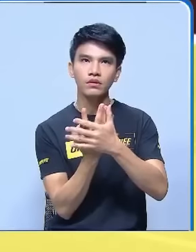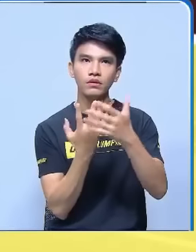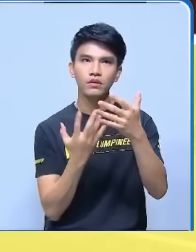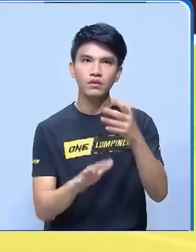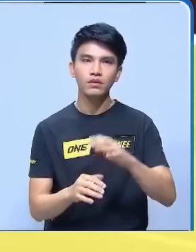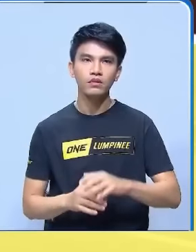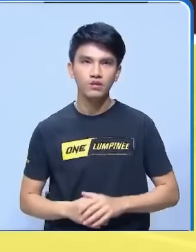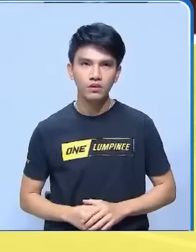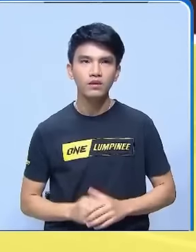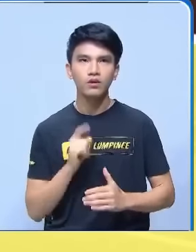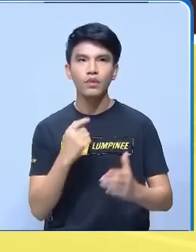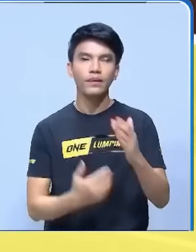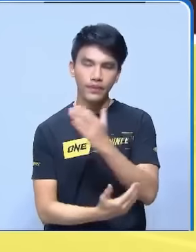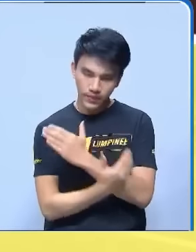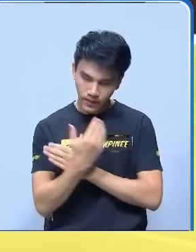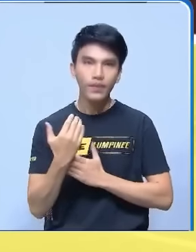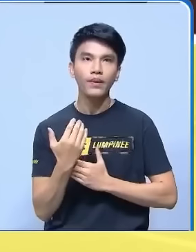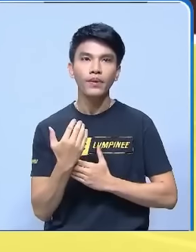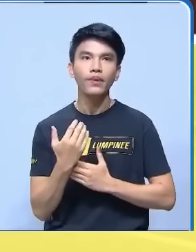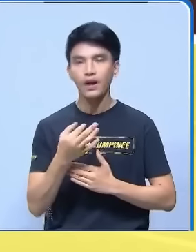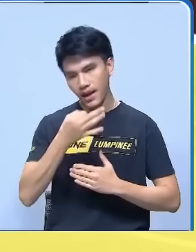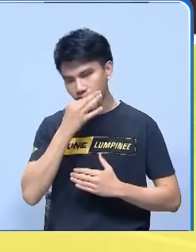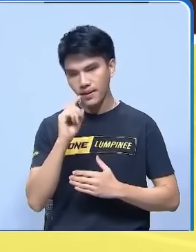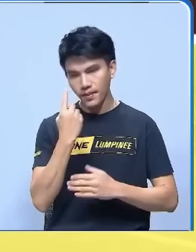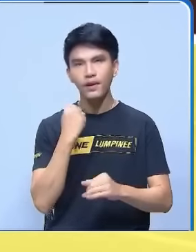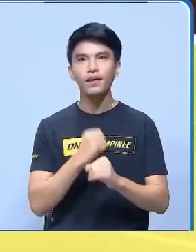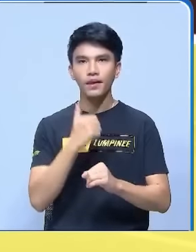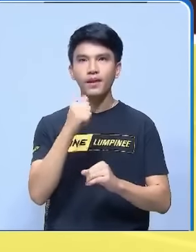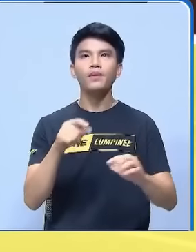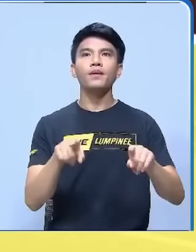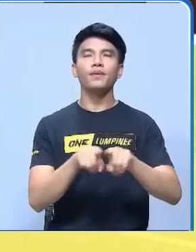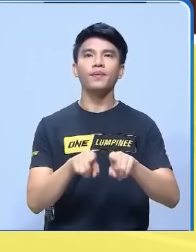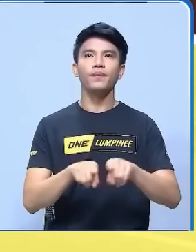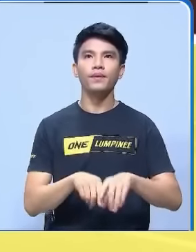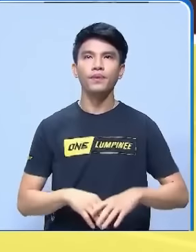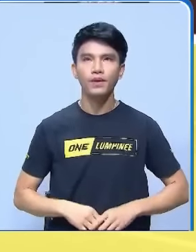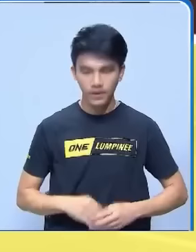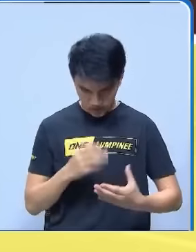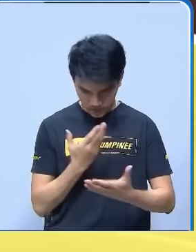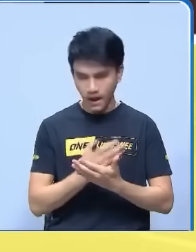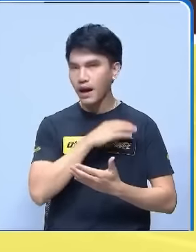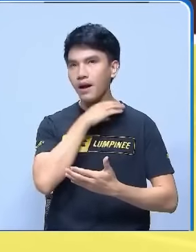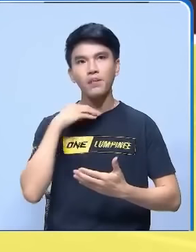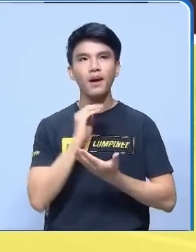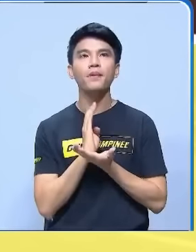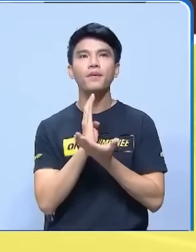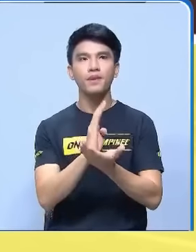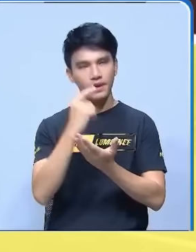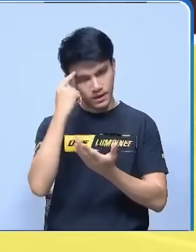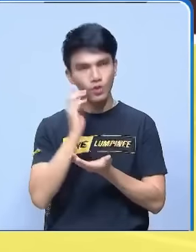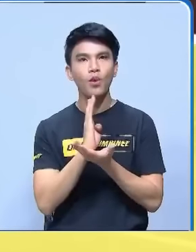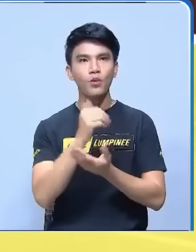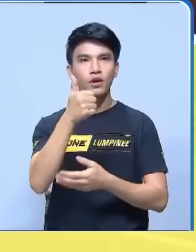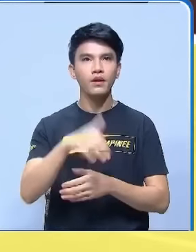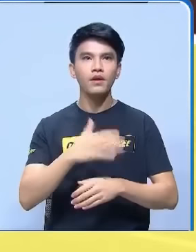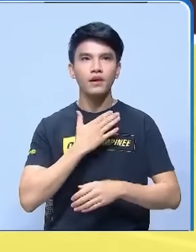ม่ก็ ก็มีโอกาสออกจากคุกมาทำอาชีพใหม่ได้นะ เอาเงินบาปไปทำบุญอ่ะมันคงไม่ได้บุญเนาะ